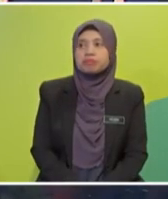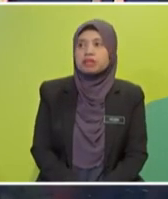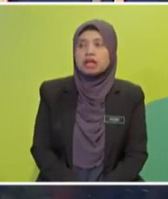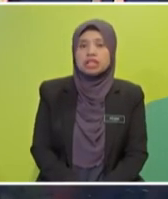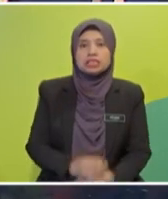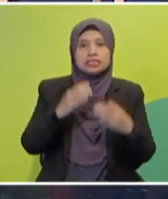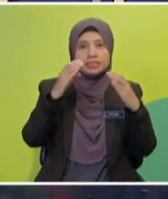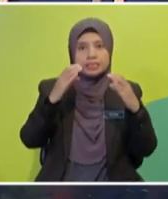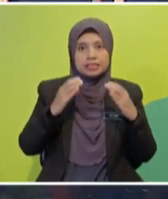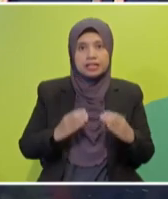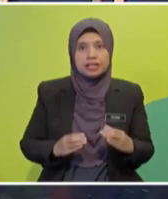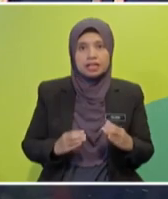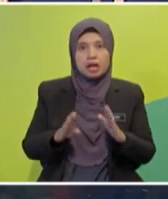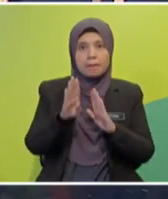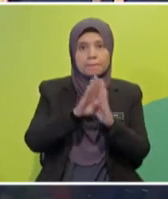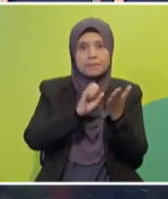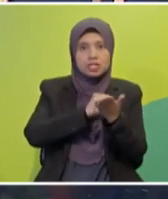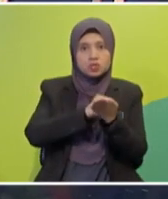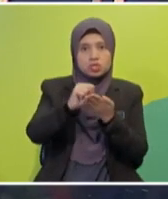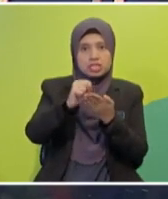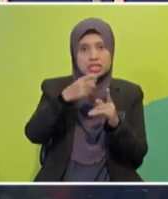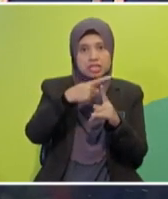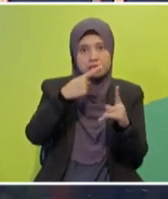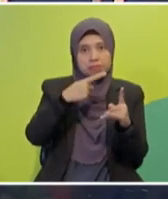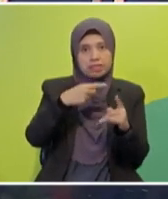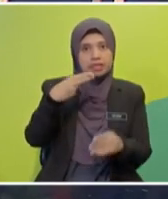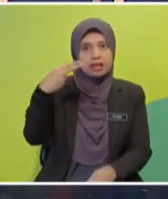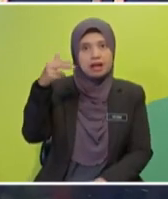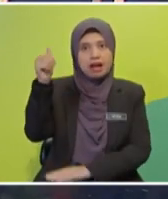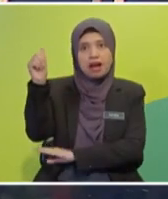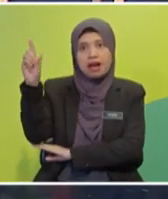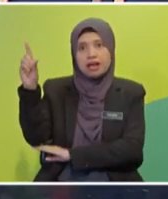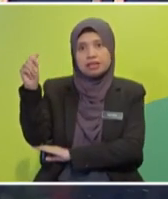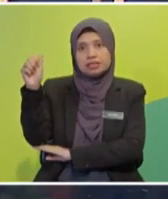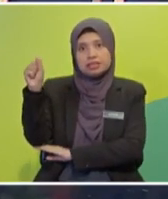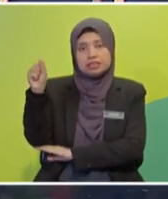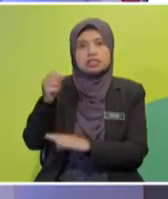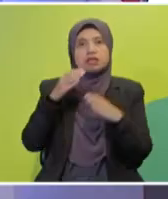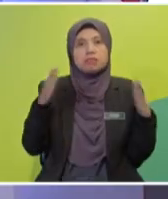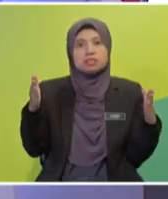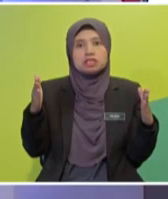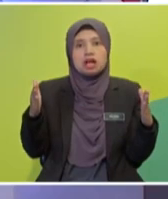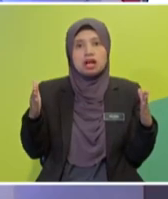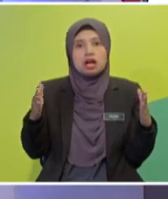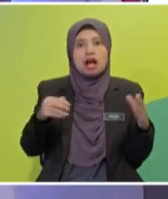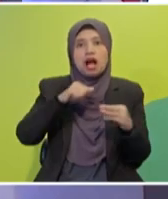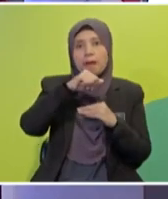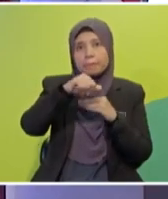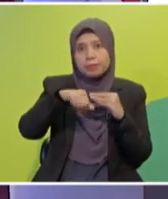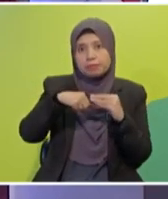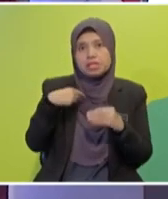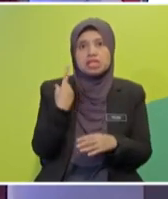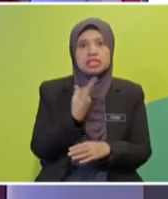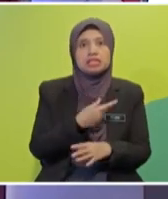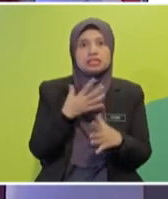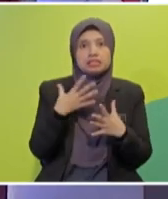Kaedah ataupun tata cara bersuci daripada hadas besar. Okey. Apabila kita dah mengalami ataupun kita dah berhadas